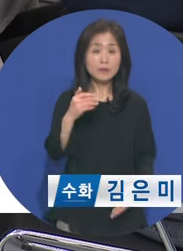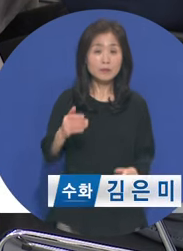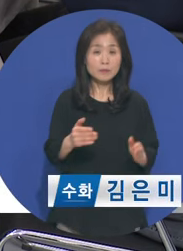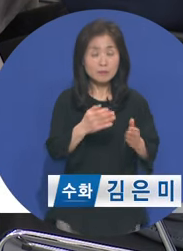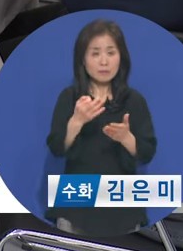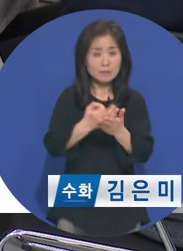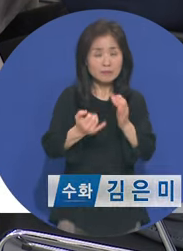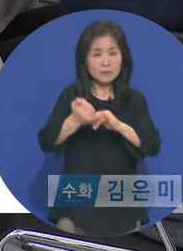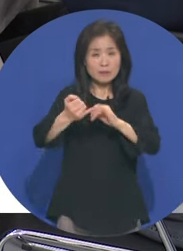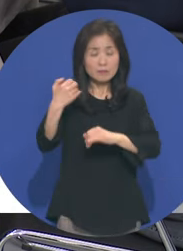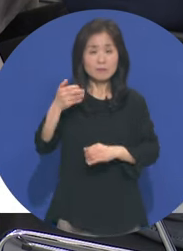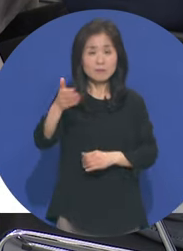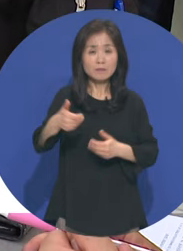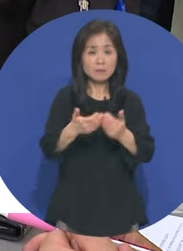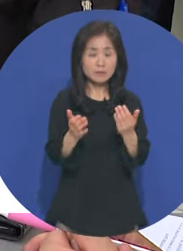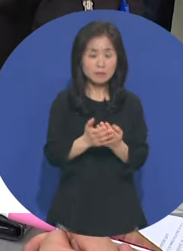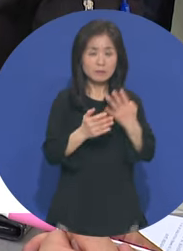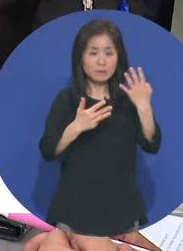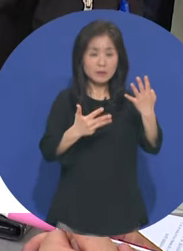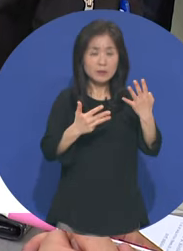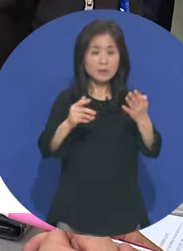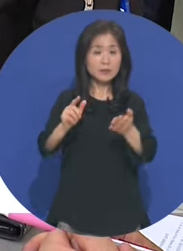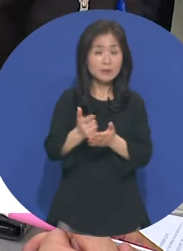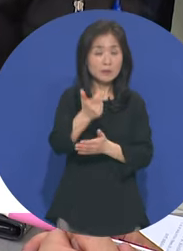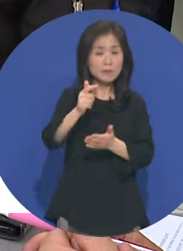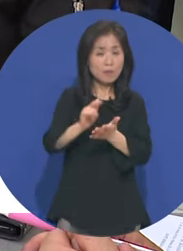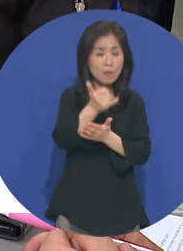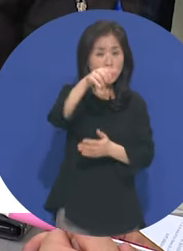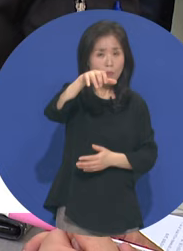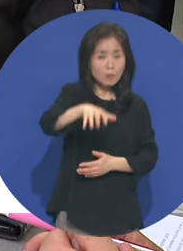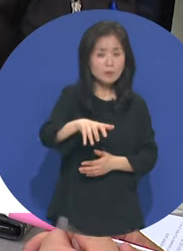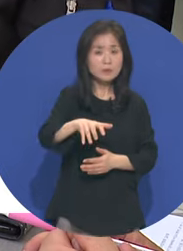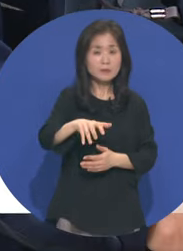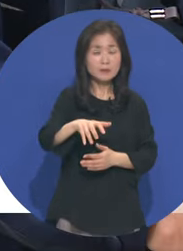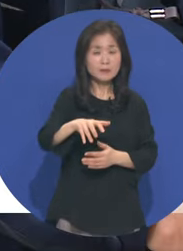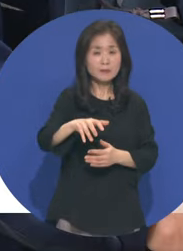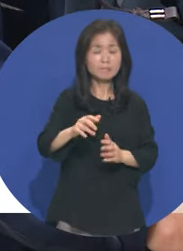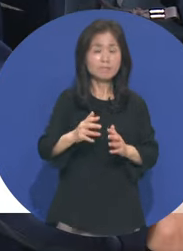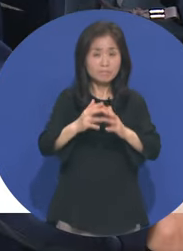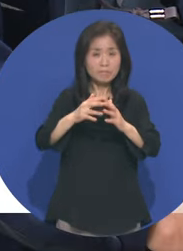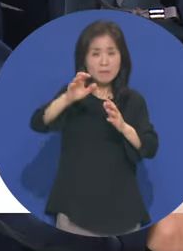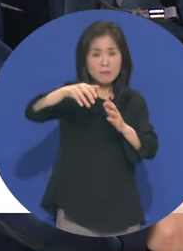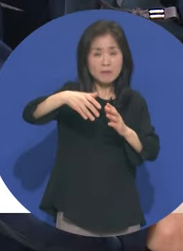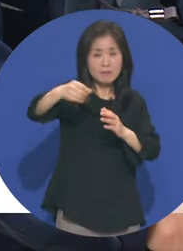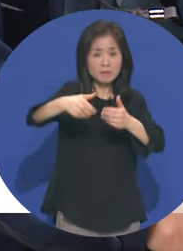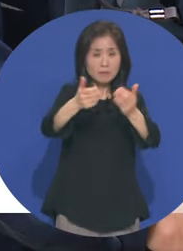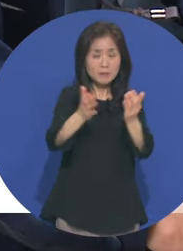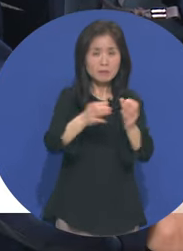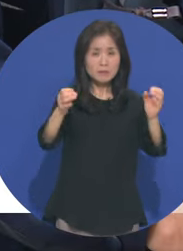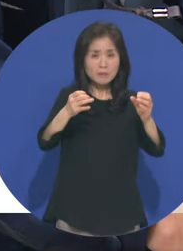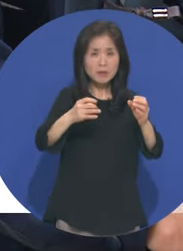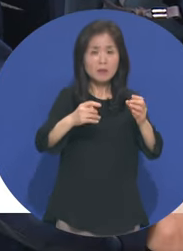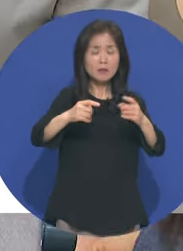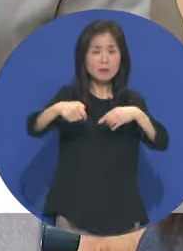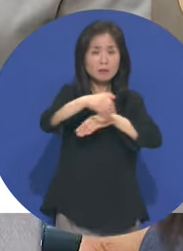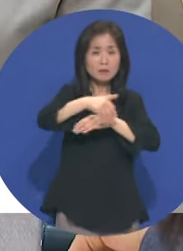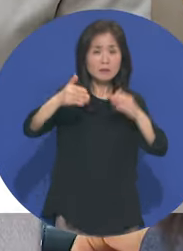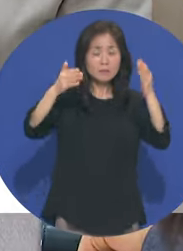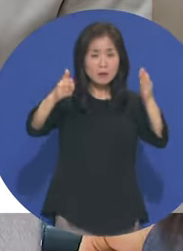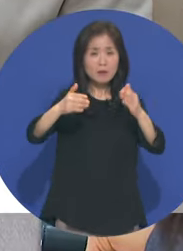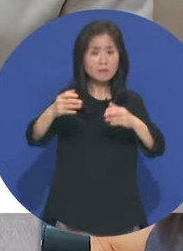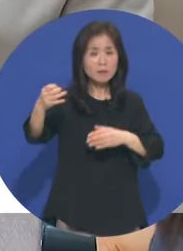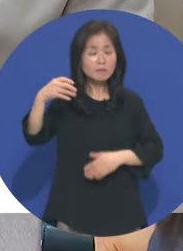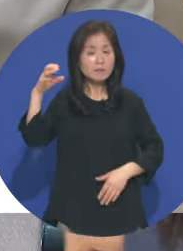경기도 임금 채불 전담팀은 8일 김포시 관내 건설기계 임대 사업자 단체 등과 간담회를 열어 정책 방향을 설명하고 현장의